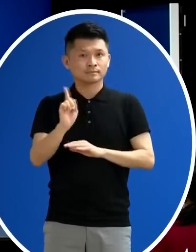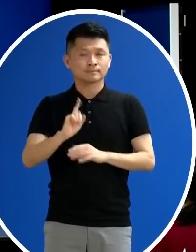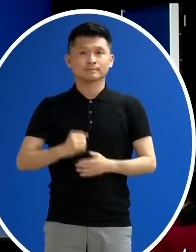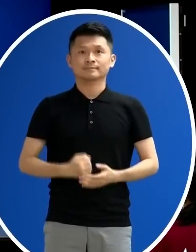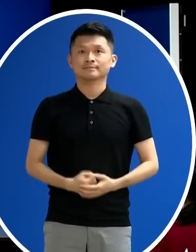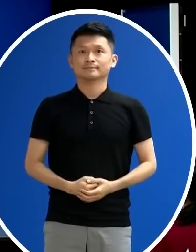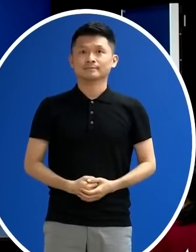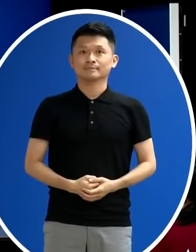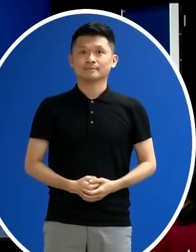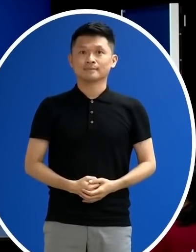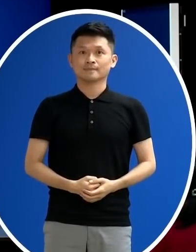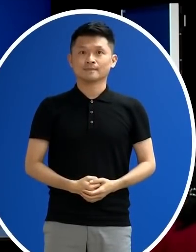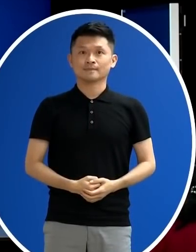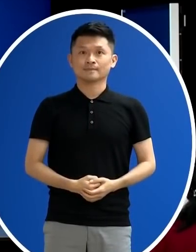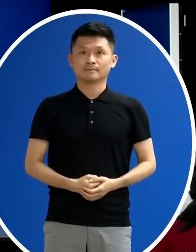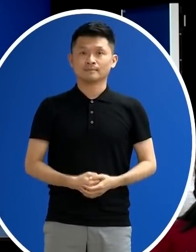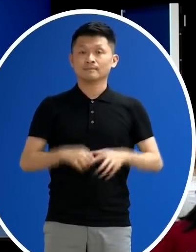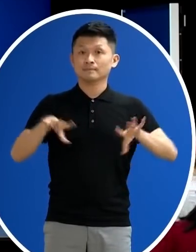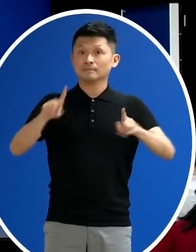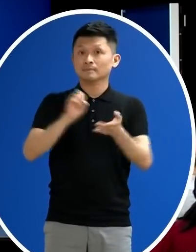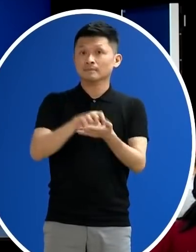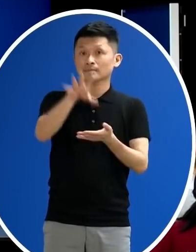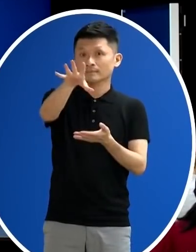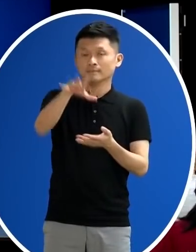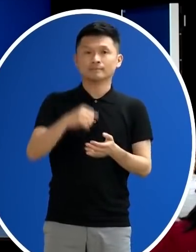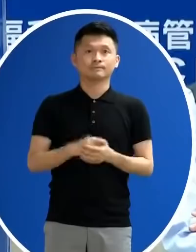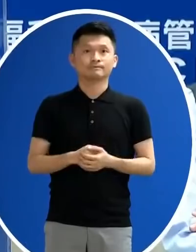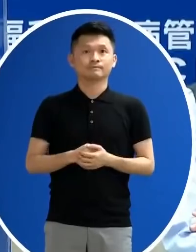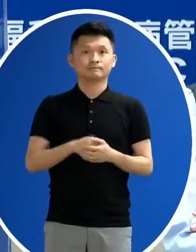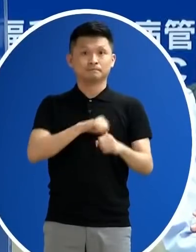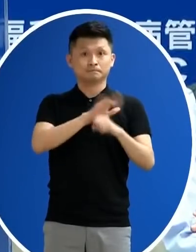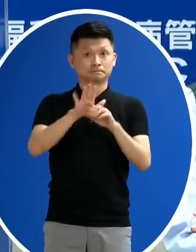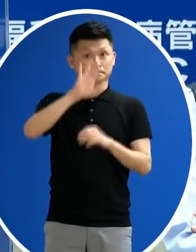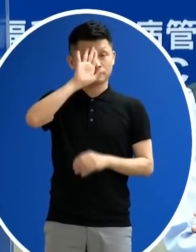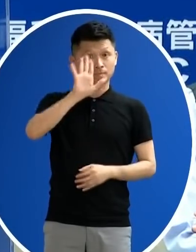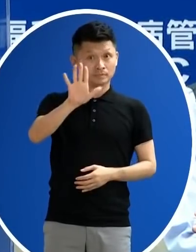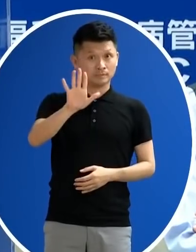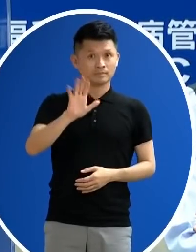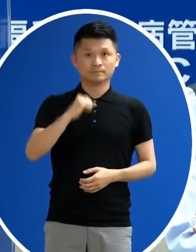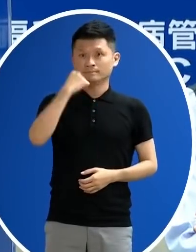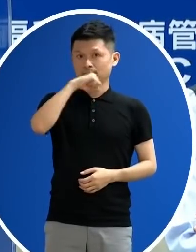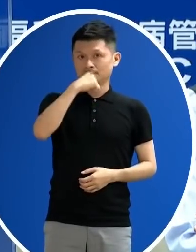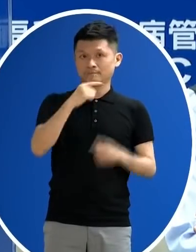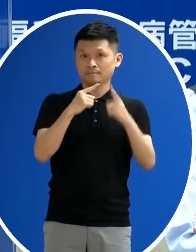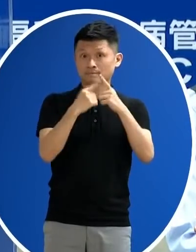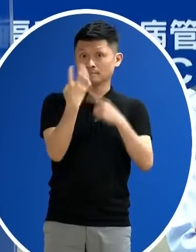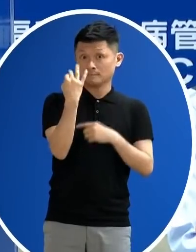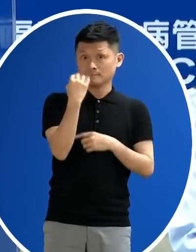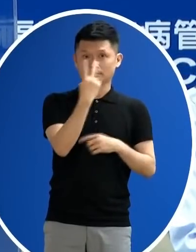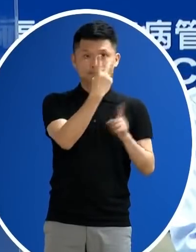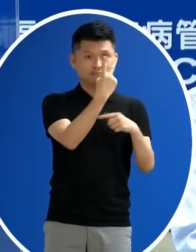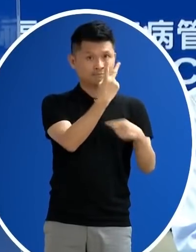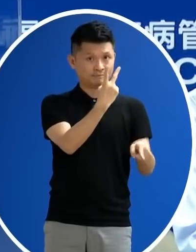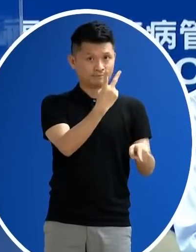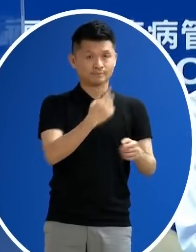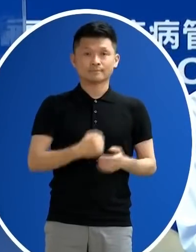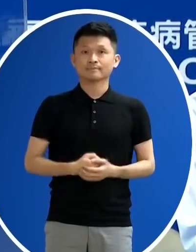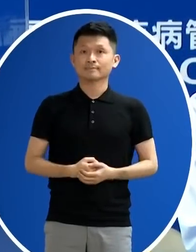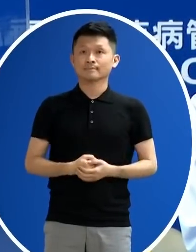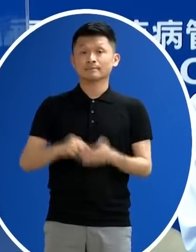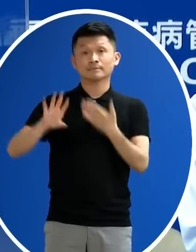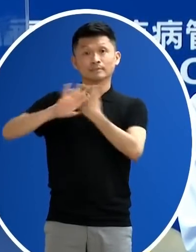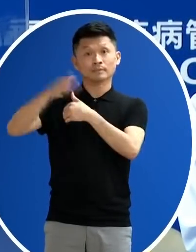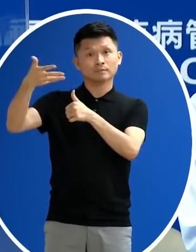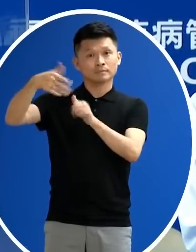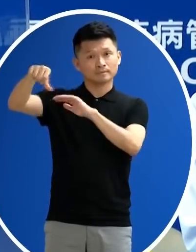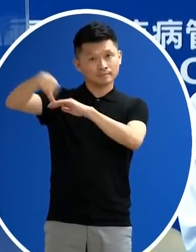形。 那首先跟大家报告我们的确定病例，那本土的病例是有2例，那